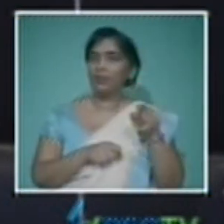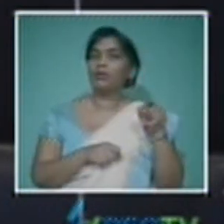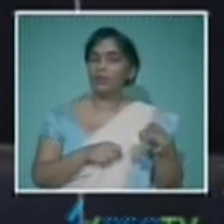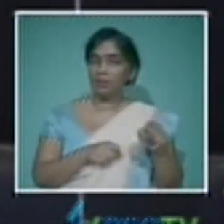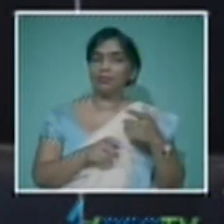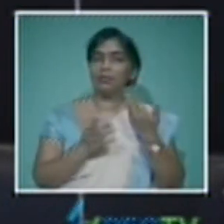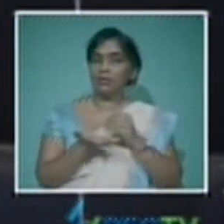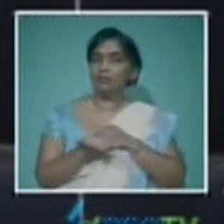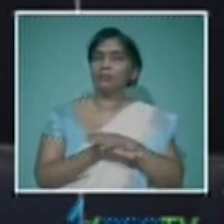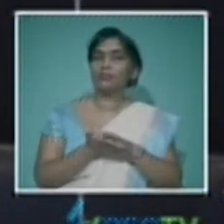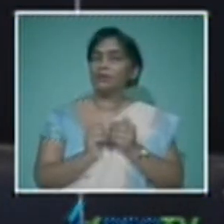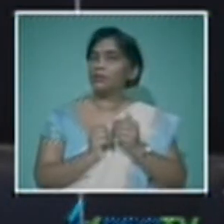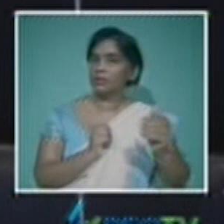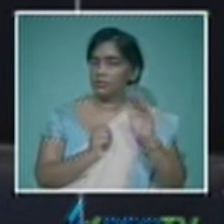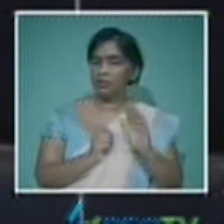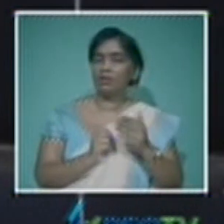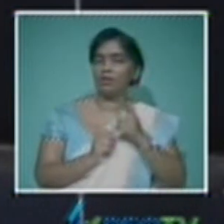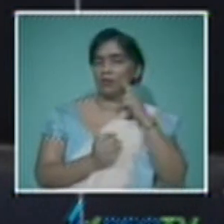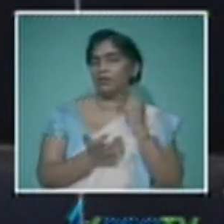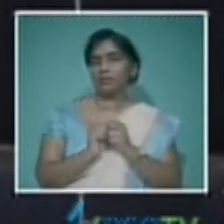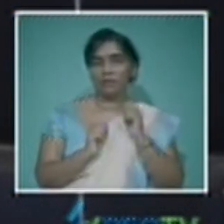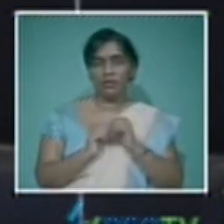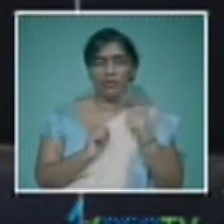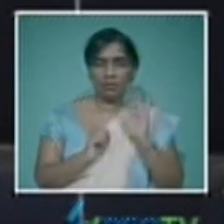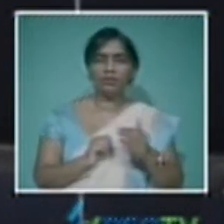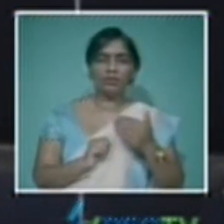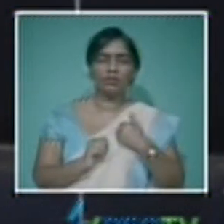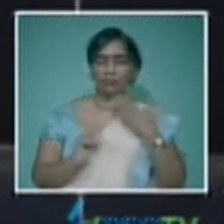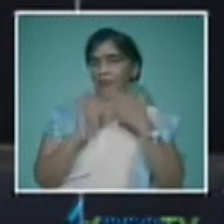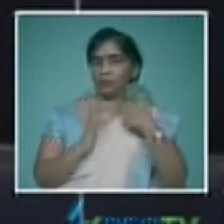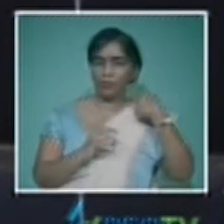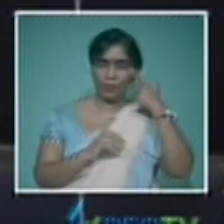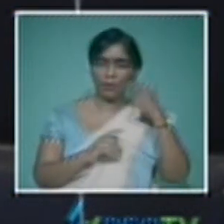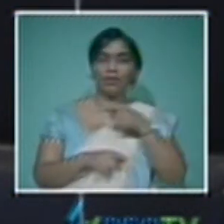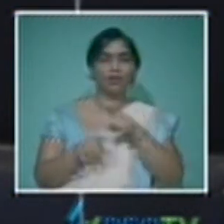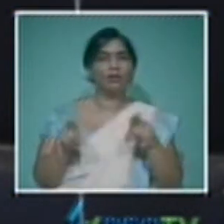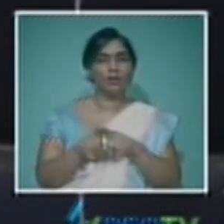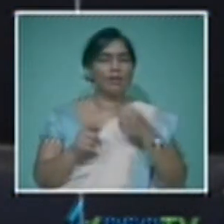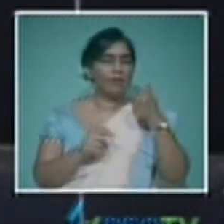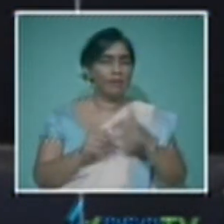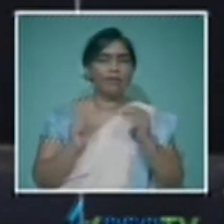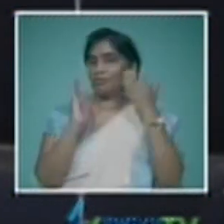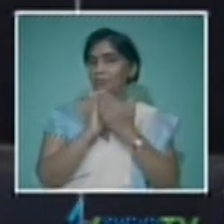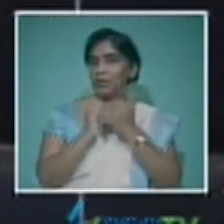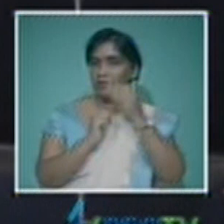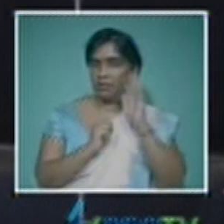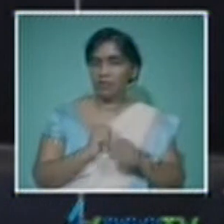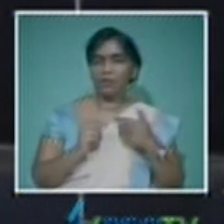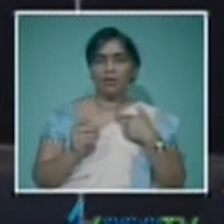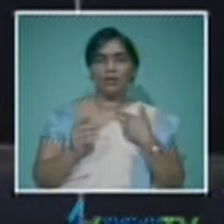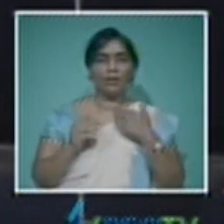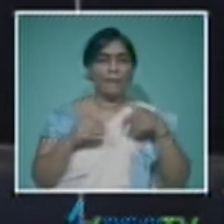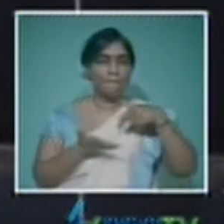මෙම ප්‍රතිසංස්කරණ සිදු කිරීම ඉතා අපහසු බවද අපි ගැඹුරෙන් දන්නවා. එම නිසා අත්‍යවශ්‍ය කාරණය වන්නේ මැදිහා